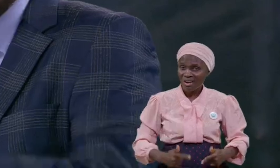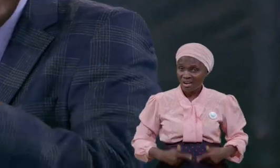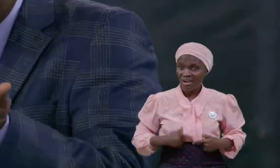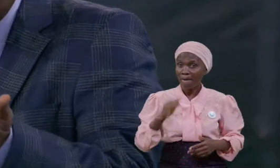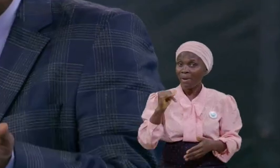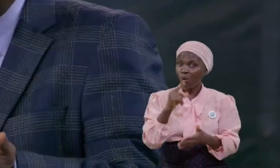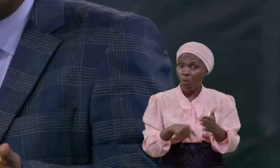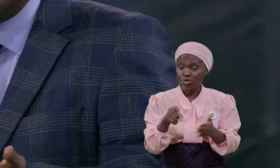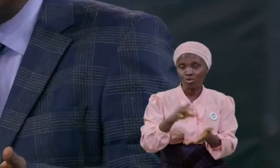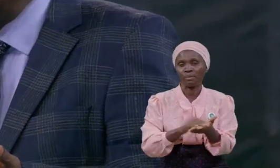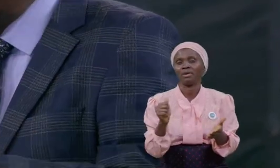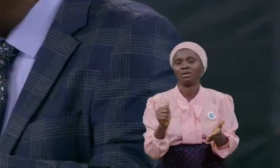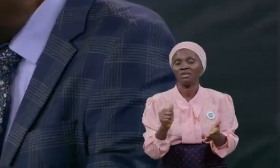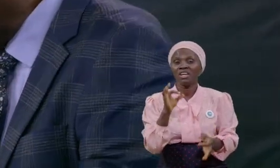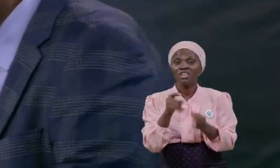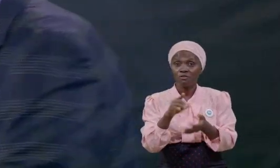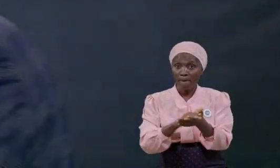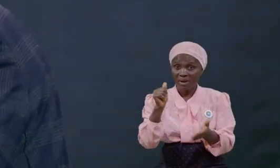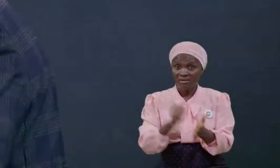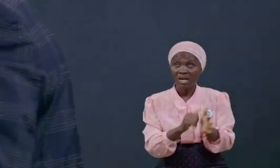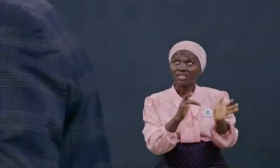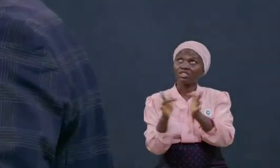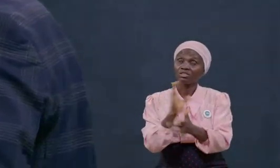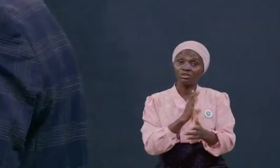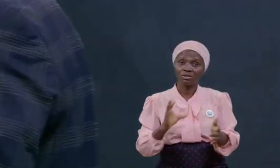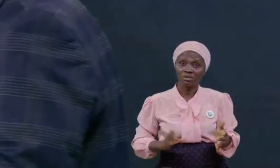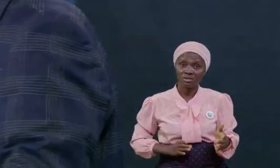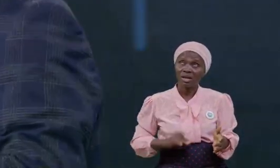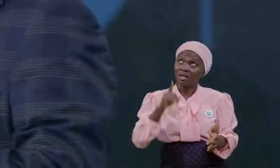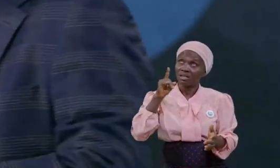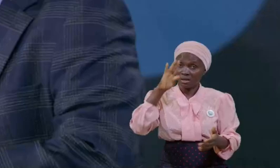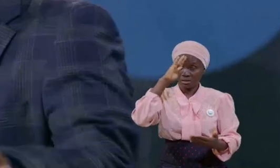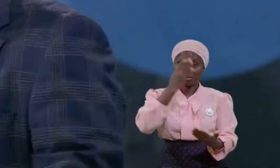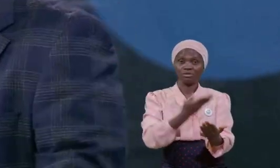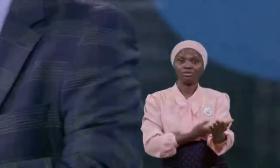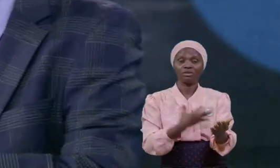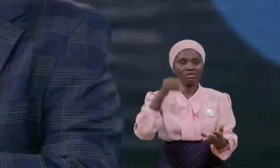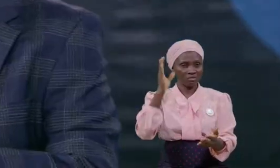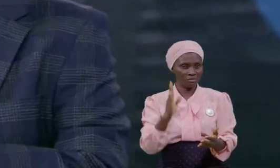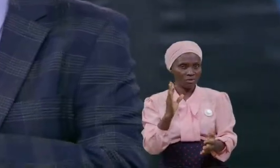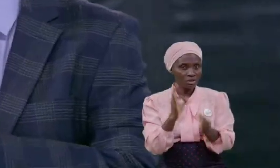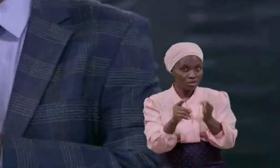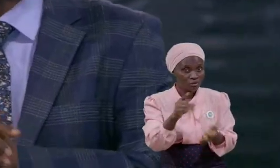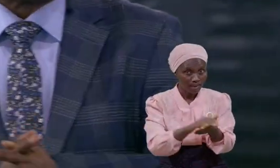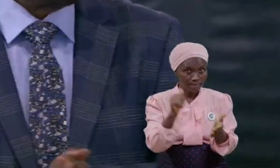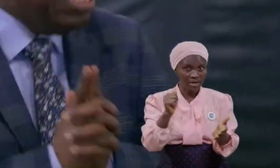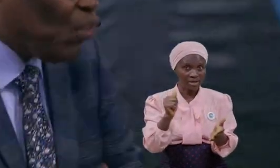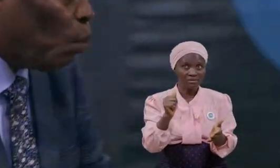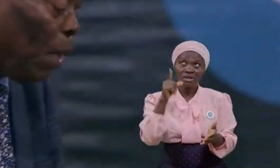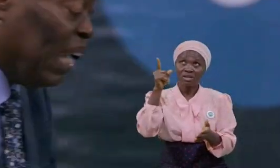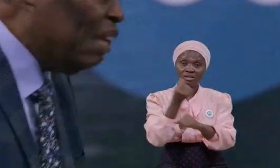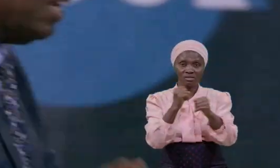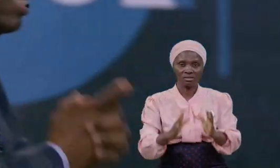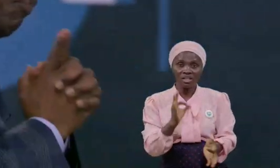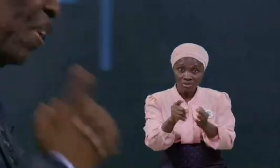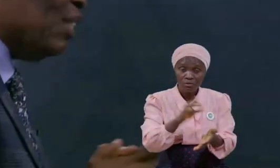Jésus-Christ est le Fils de Dieu, si tu crois qu'il est le Sauveur, si tu crois qu'il est le Rédempteur,